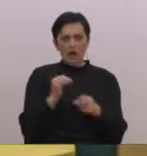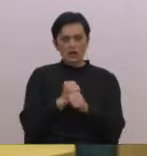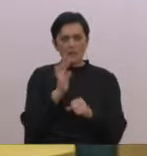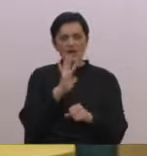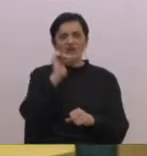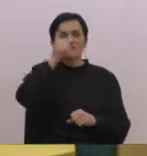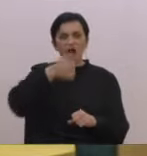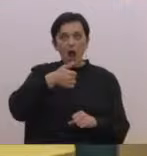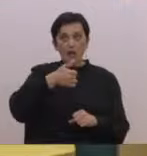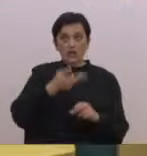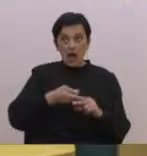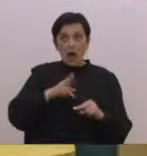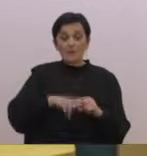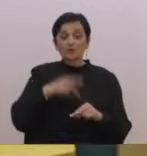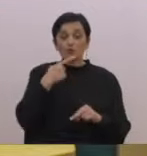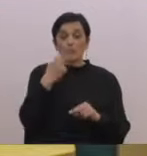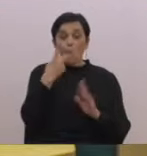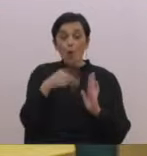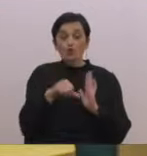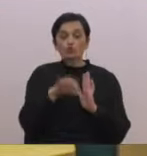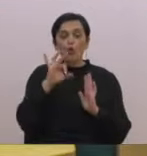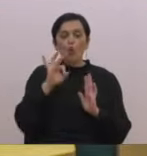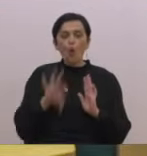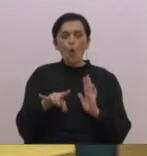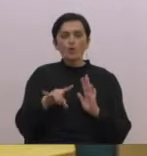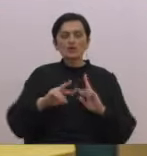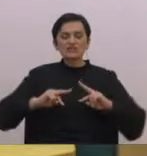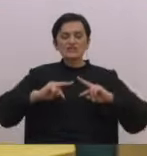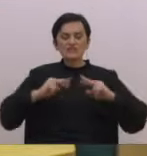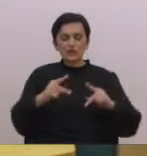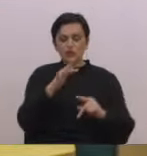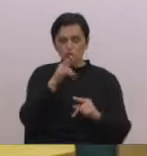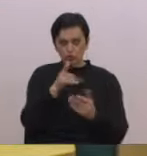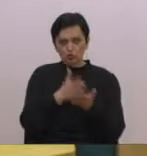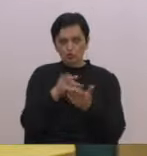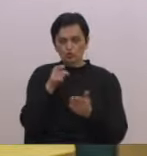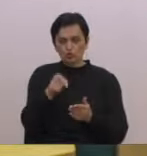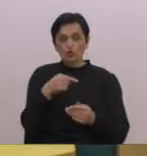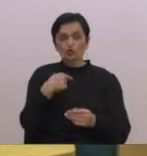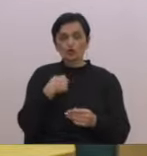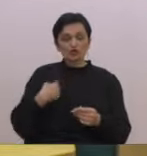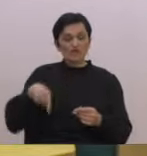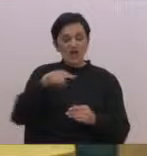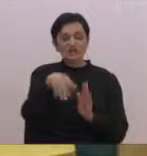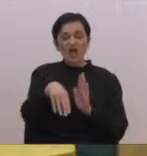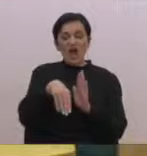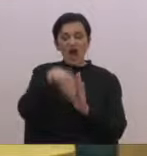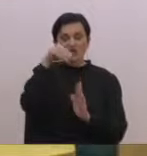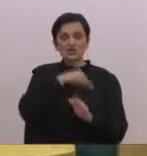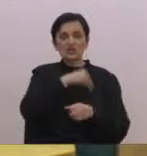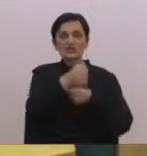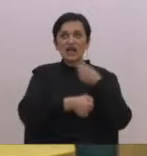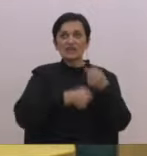ხვალ. ამიტომ ვამბობთ, 26 ოქტომბერი არის სრულებების დრო, როდესაც ჩვენ ყველამ უნდა ავირჩიოთ დასაქმე